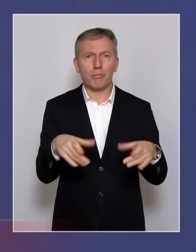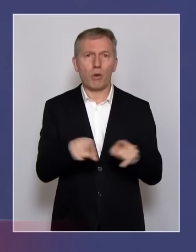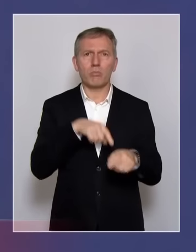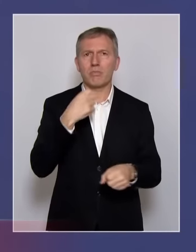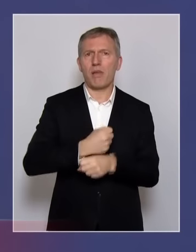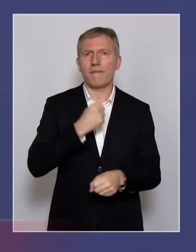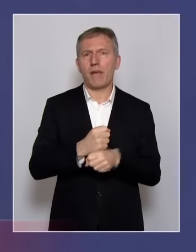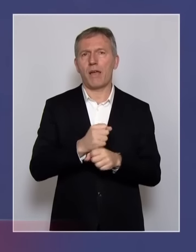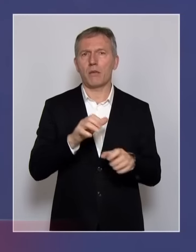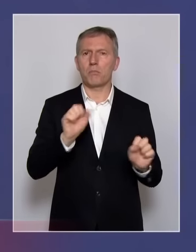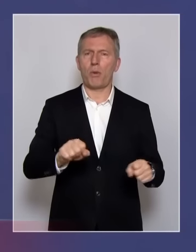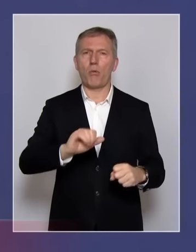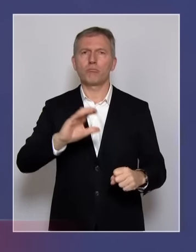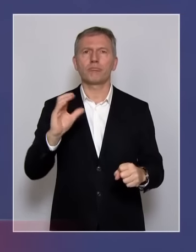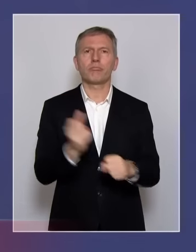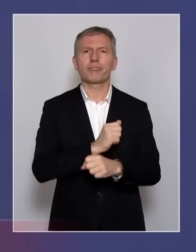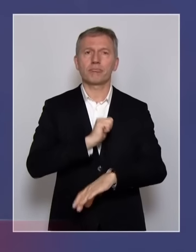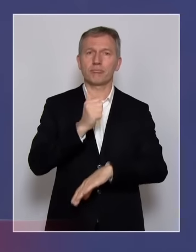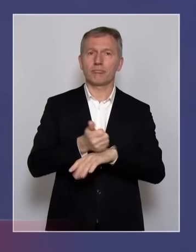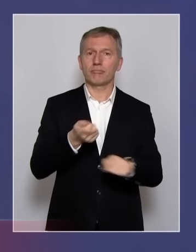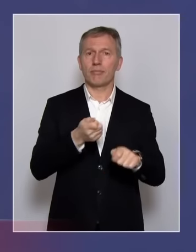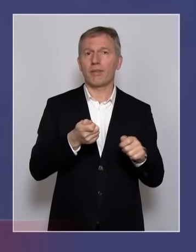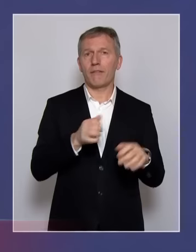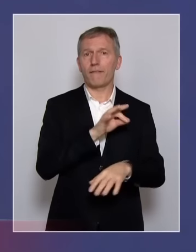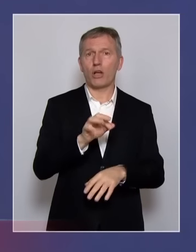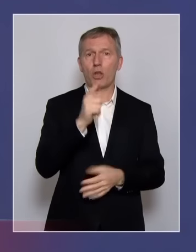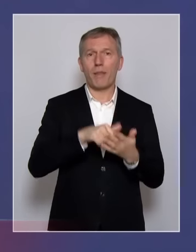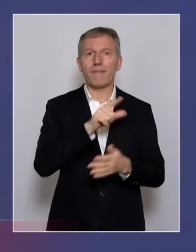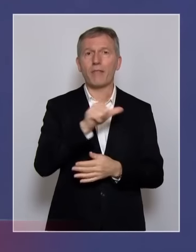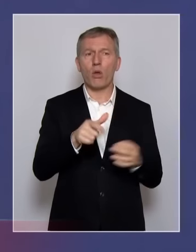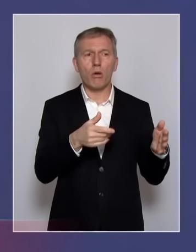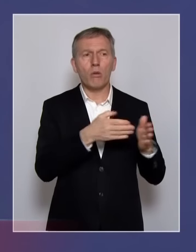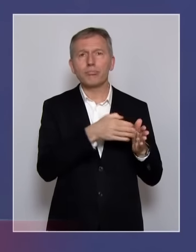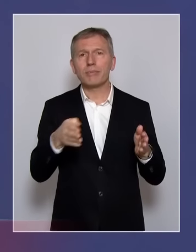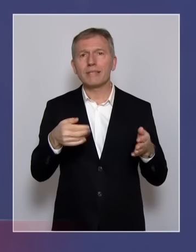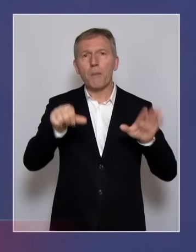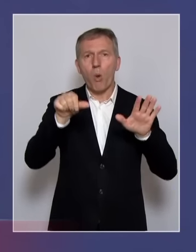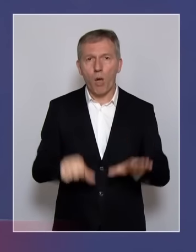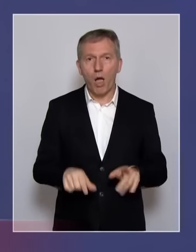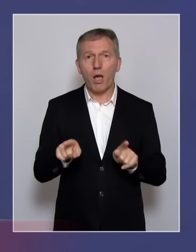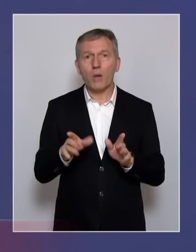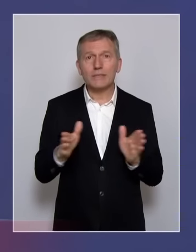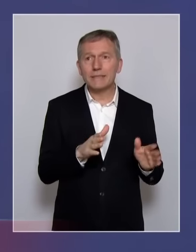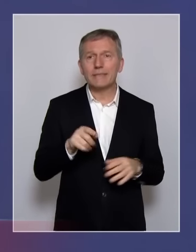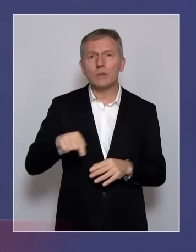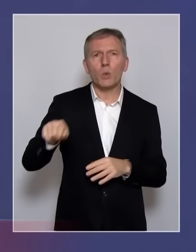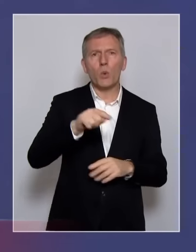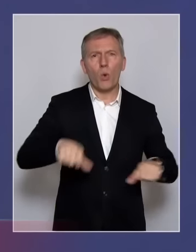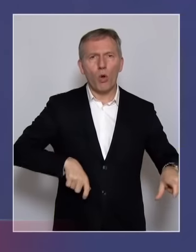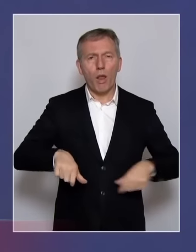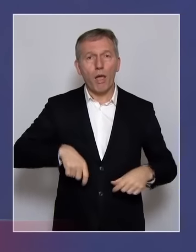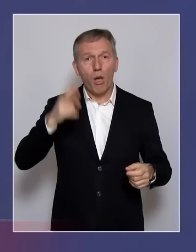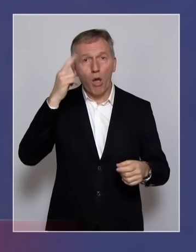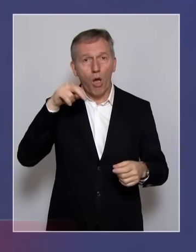le succès de cette présidence française du 1er semestre 2022, mais remercier aussi l'ensemble des collègues européens qui ont